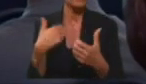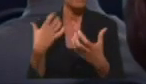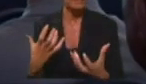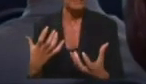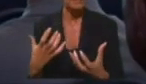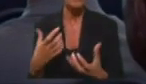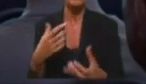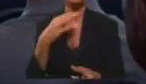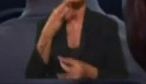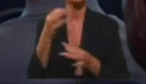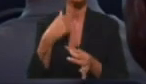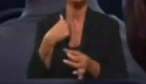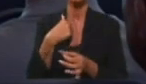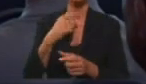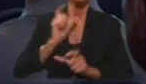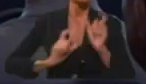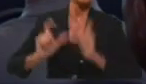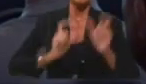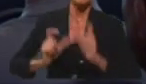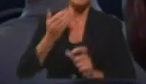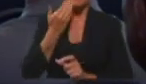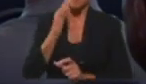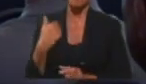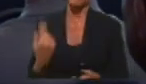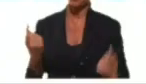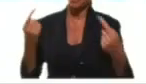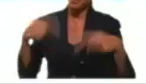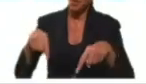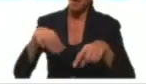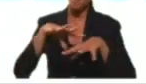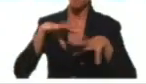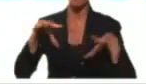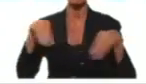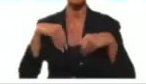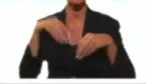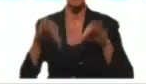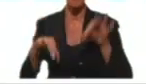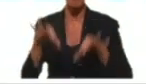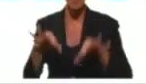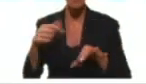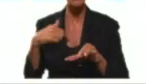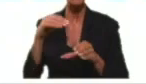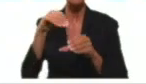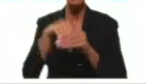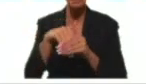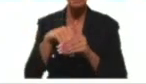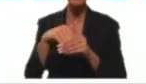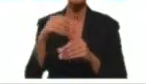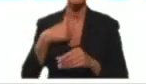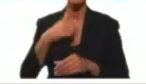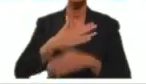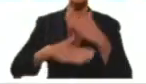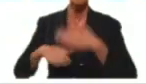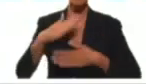Chciałam powiedzieć, że jestem zaszczycona, że mogę tutaj dzisiaj z Wami brać udział w tej konferencji. Mam przyjemność